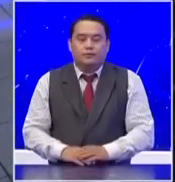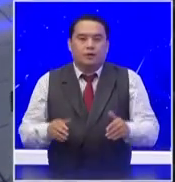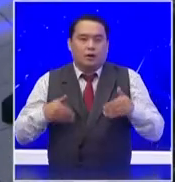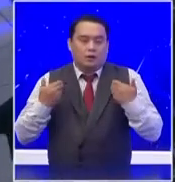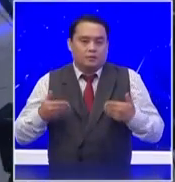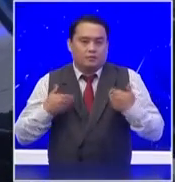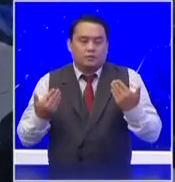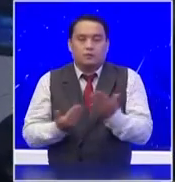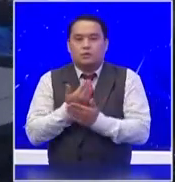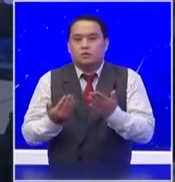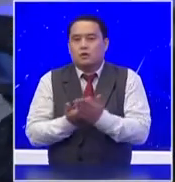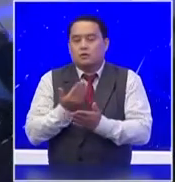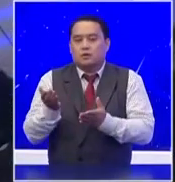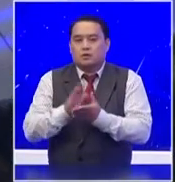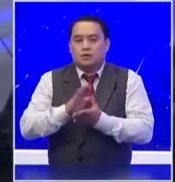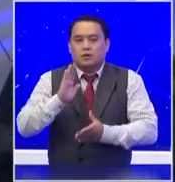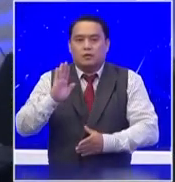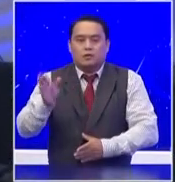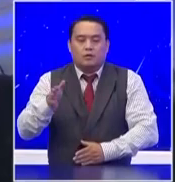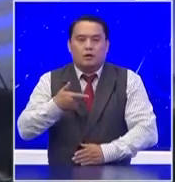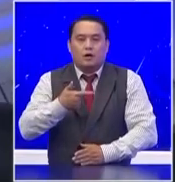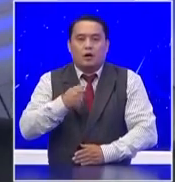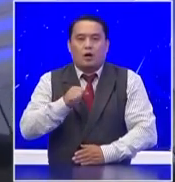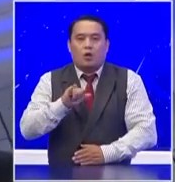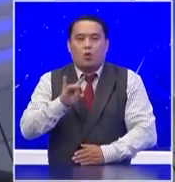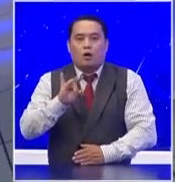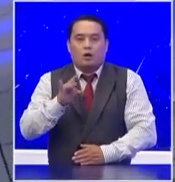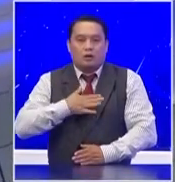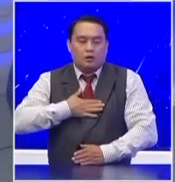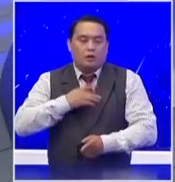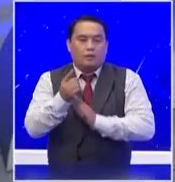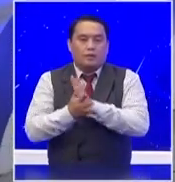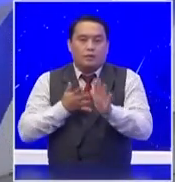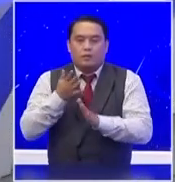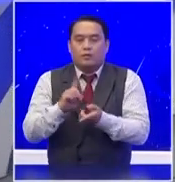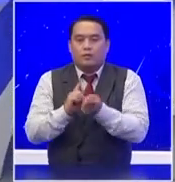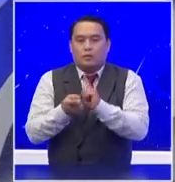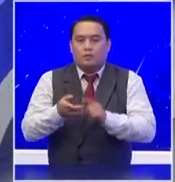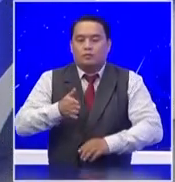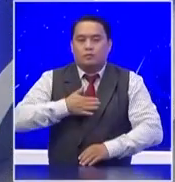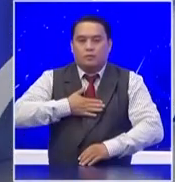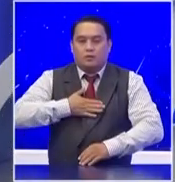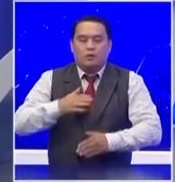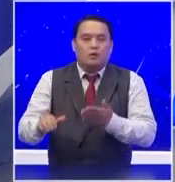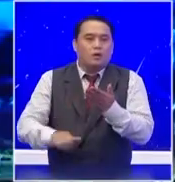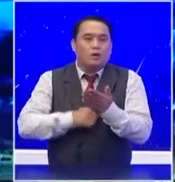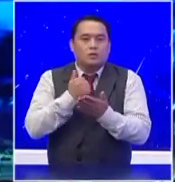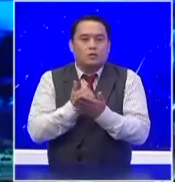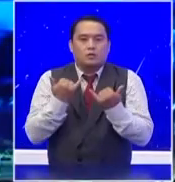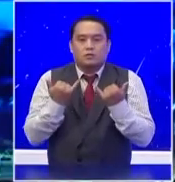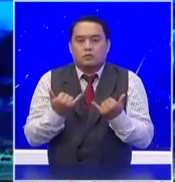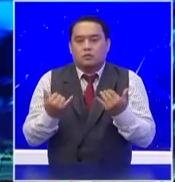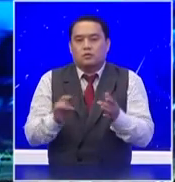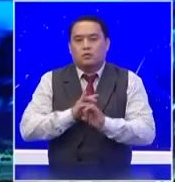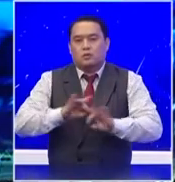Армысыздар, аймақтың басты арнасында қорытынды жаңалықтар, студияда ақпараттар легімен Гауһар Мұса, сурдо отырмада Марат Жақсылықұлы.